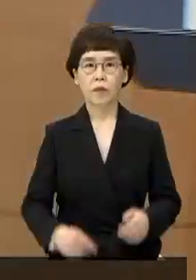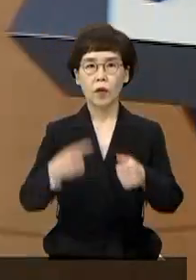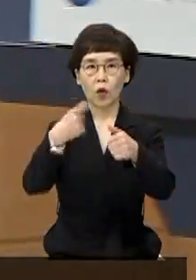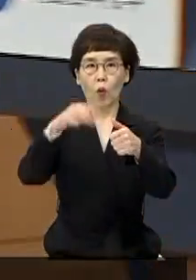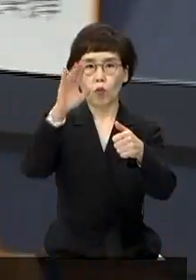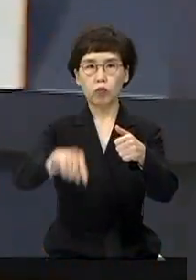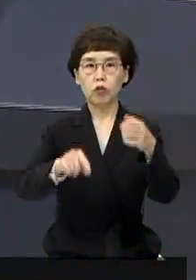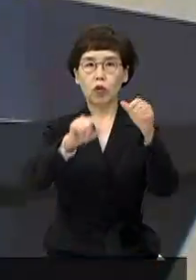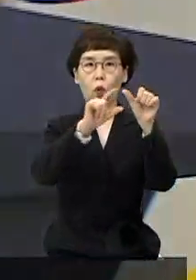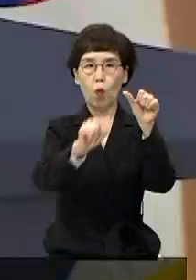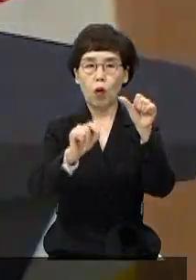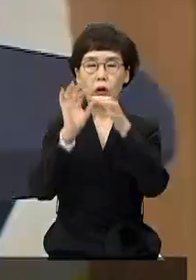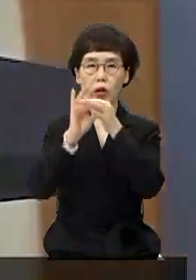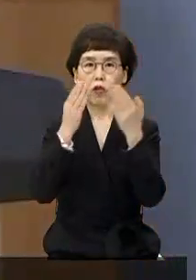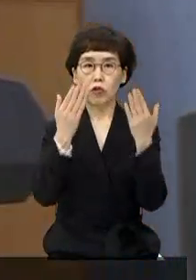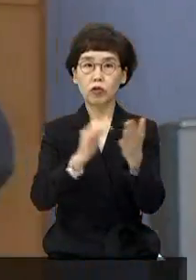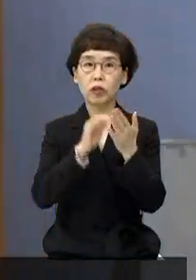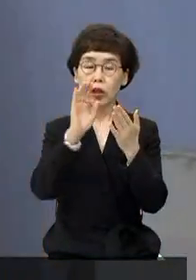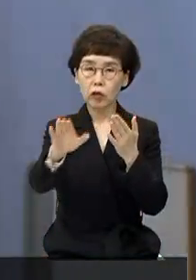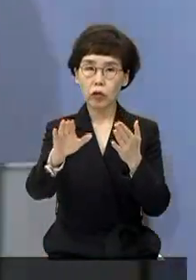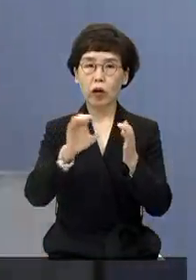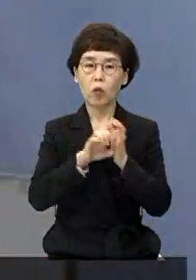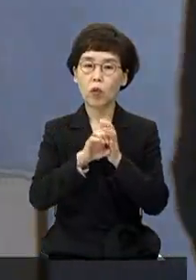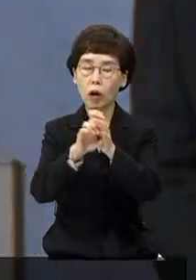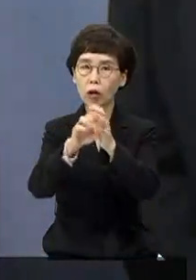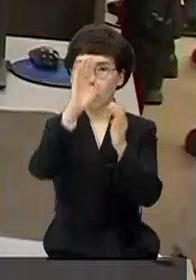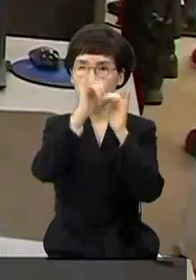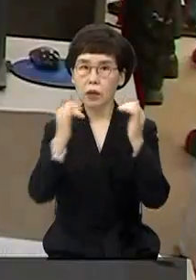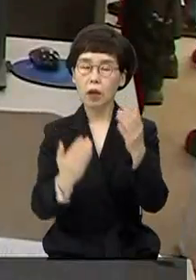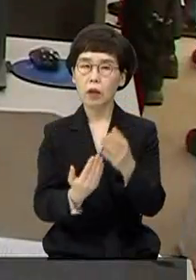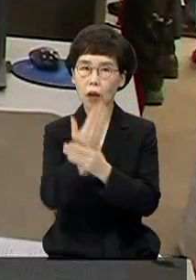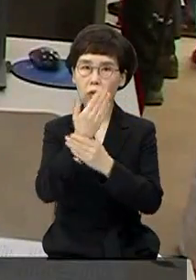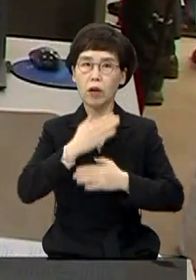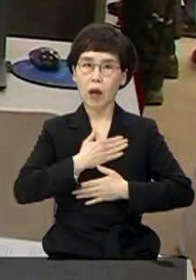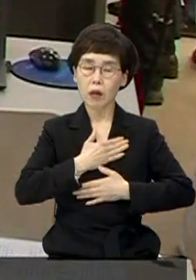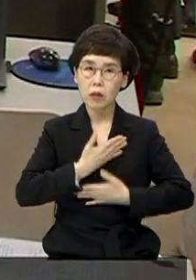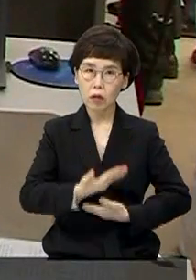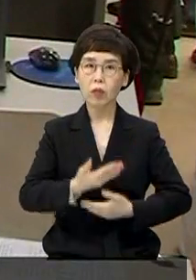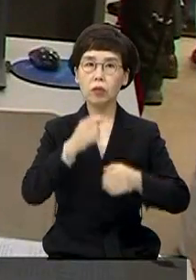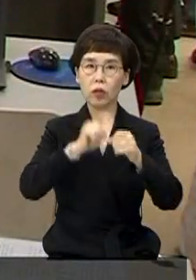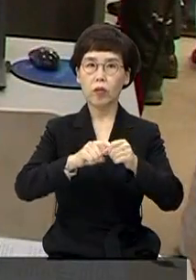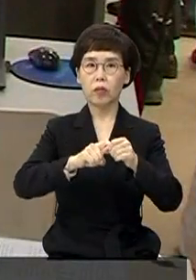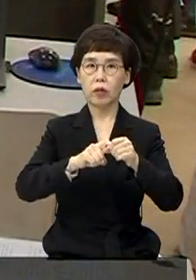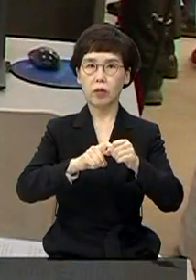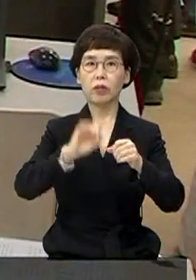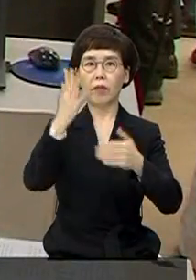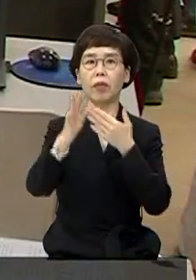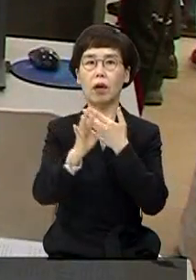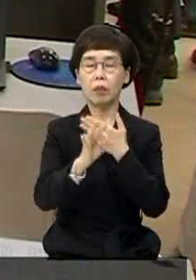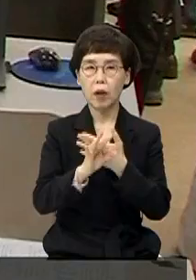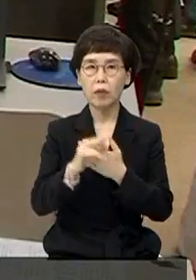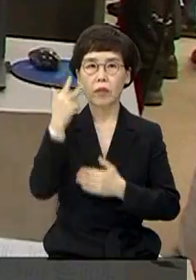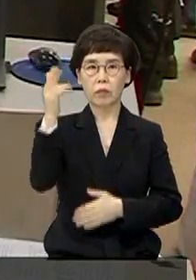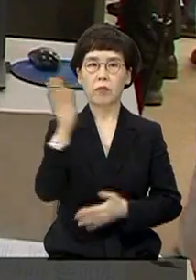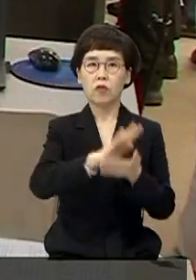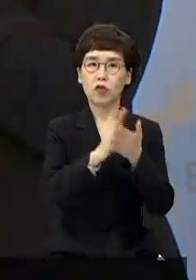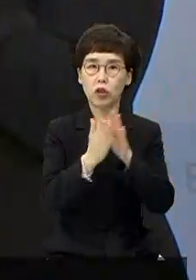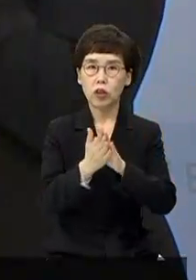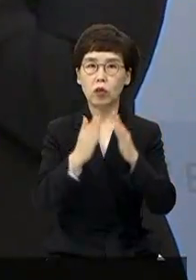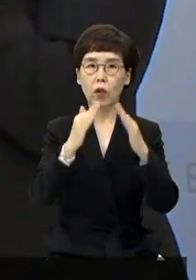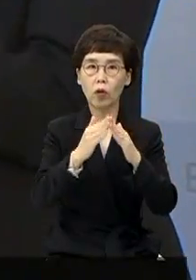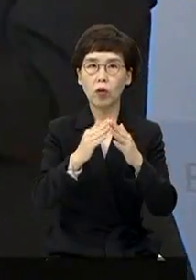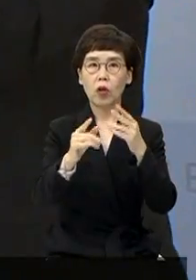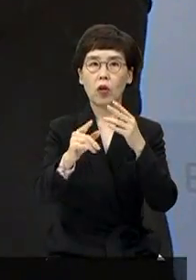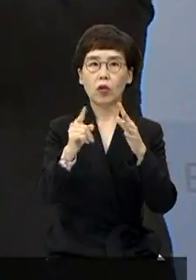교육부는 5월 연휴 이후에도 안정적인 코로나19 환자 발생 추세가 이어진다는 전제 아래 다음 주부터 유치원과 초중고교의